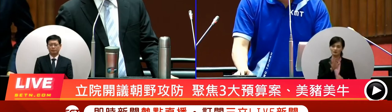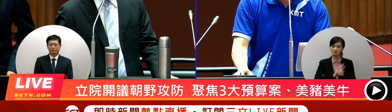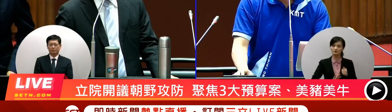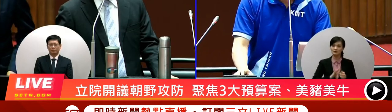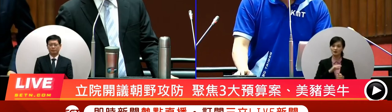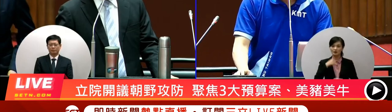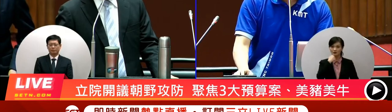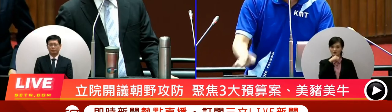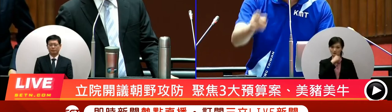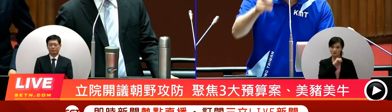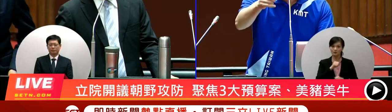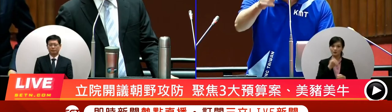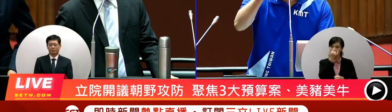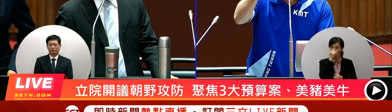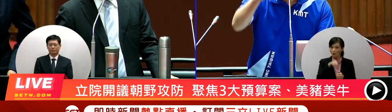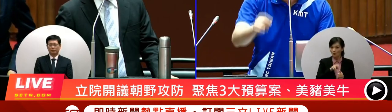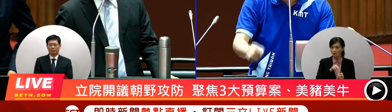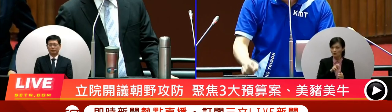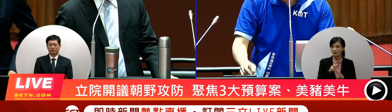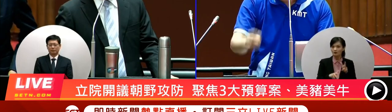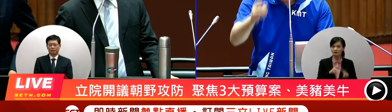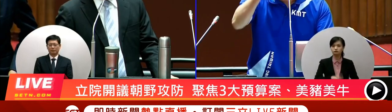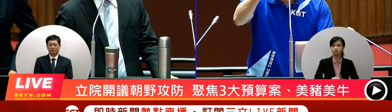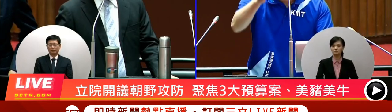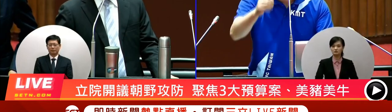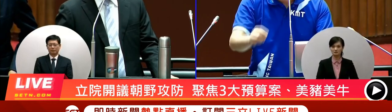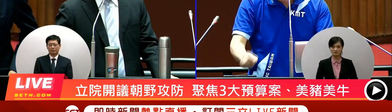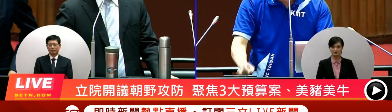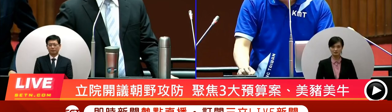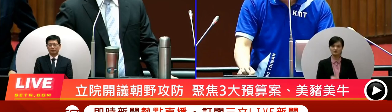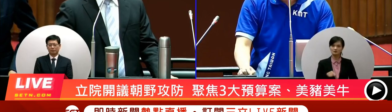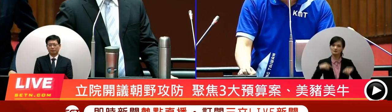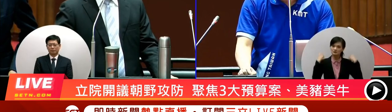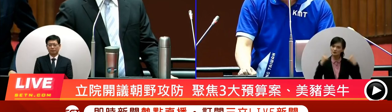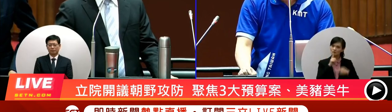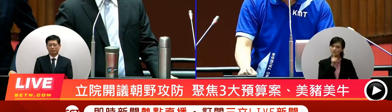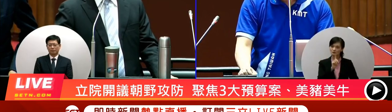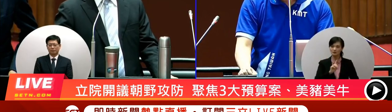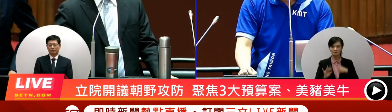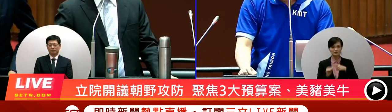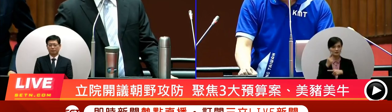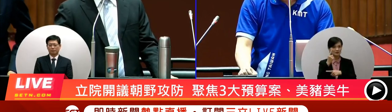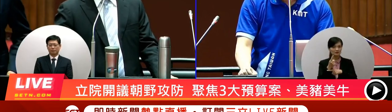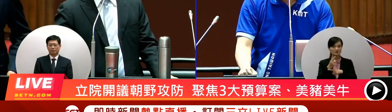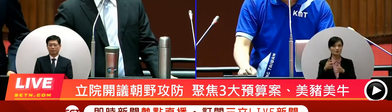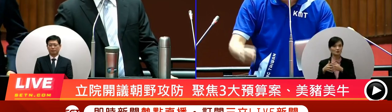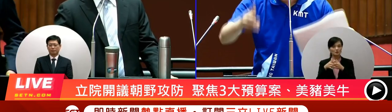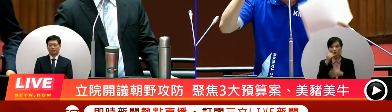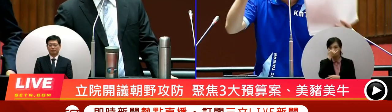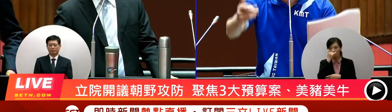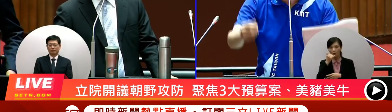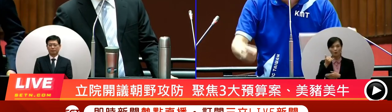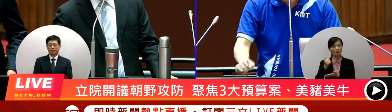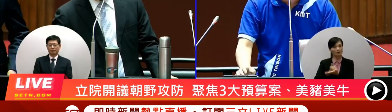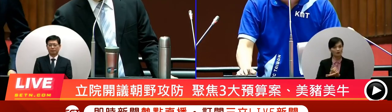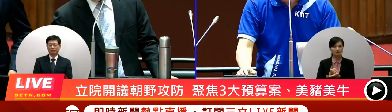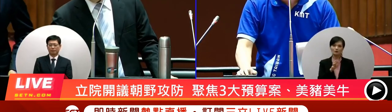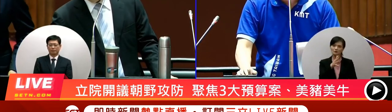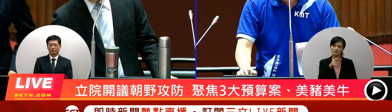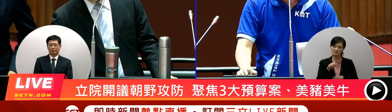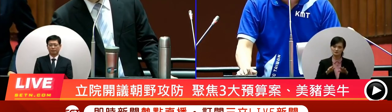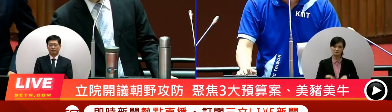业。常常用一个数字说现在只有1%的美猪进口，那是因为你们还没有开